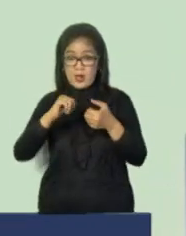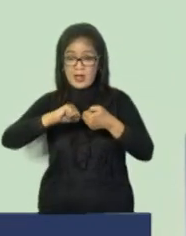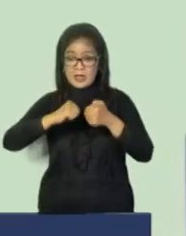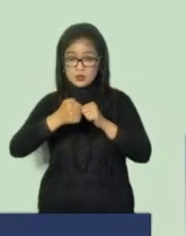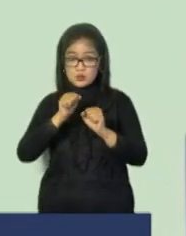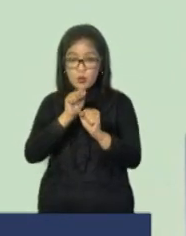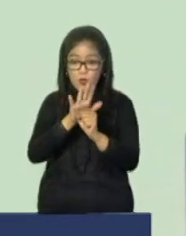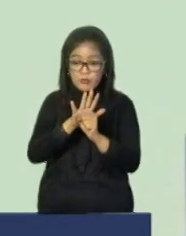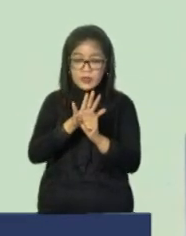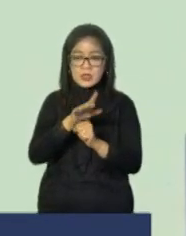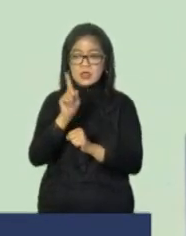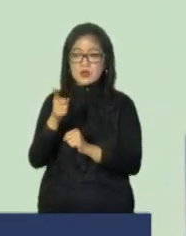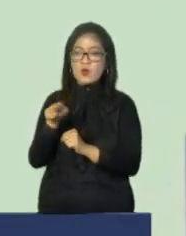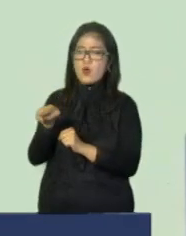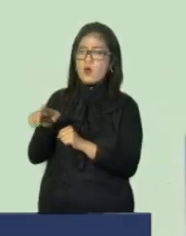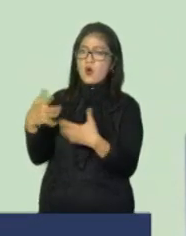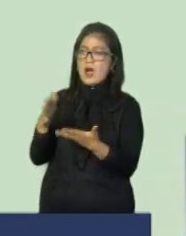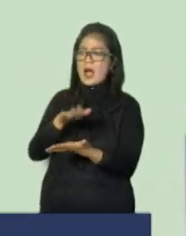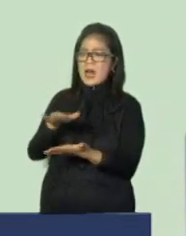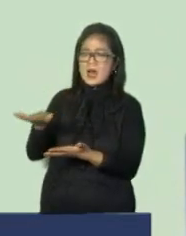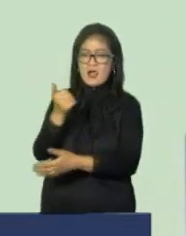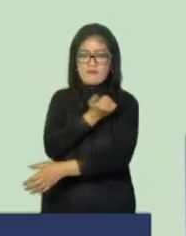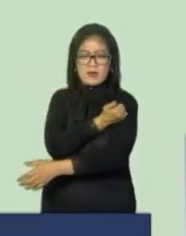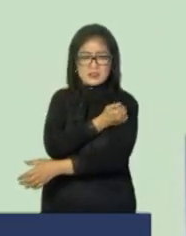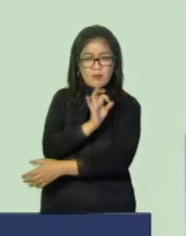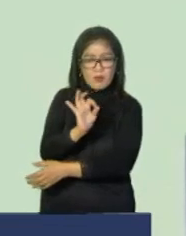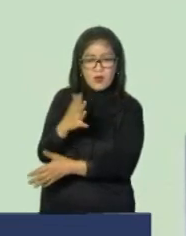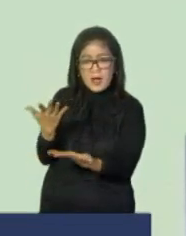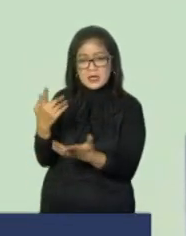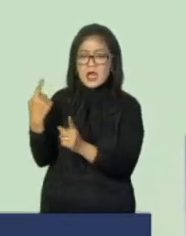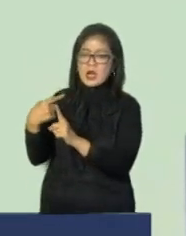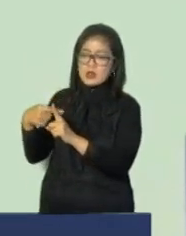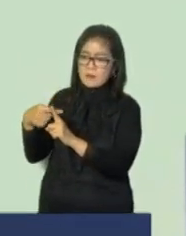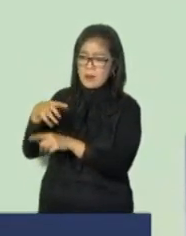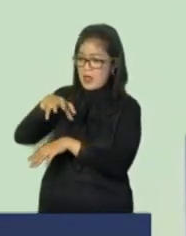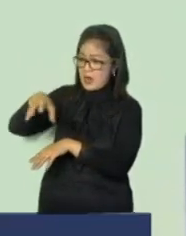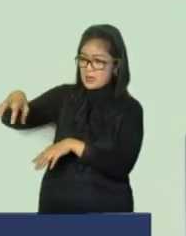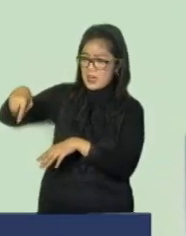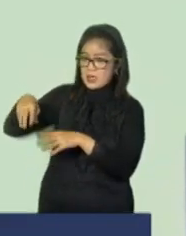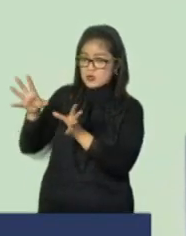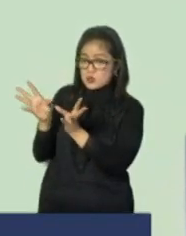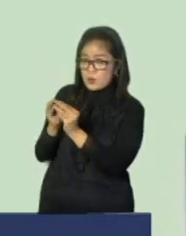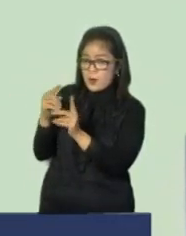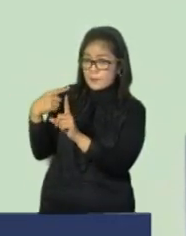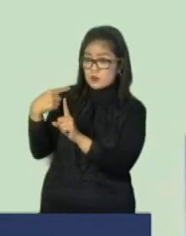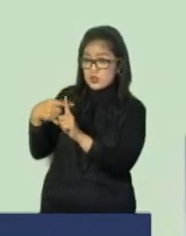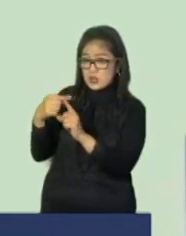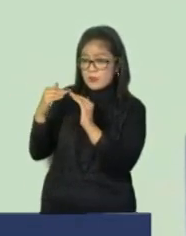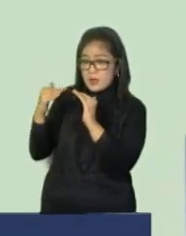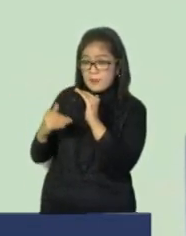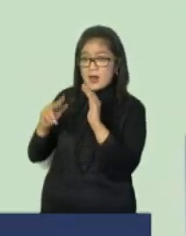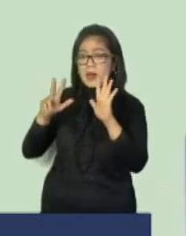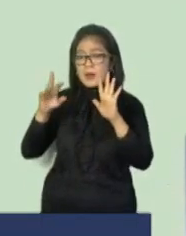diimunisasi dan juga ada daerah pada saat itu mungkin positivity rate-nya belum di bawah 8%